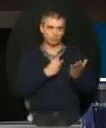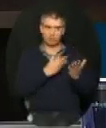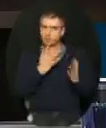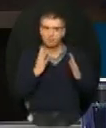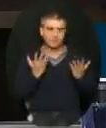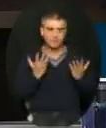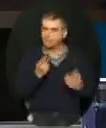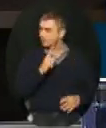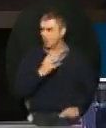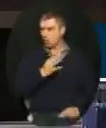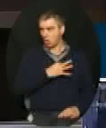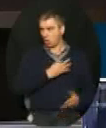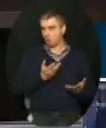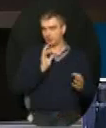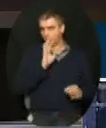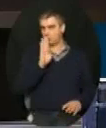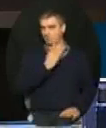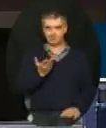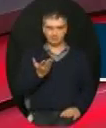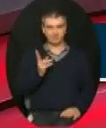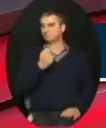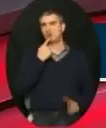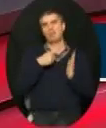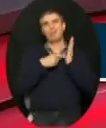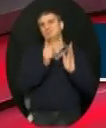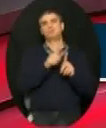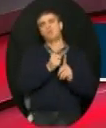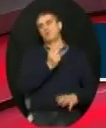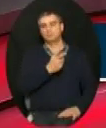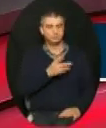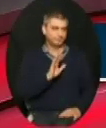הרי מה... טוב, לא קורבן של נתניהו. באמת, אי אפשר להציג אותה כמי